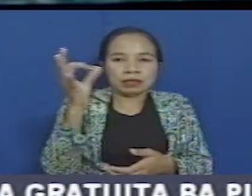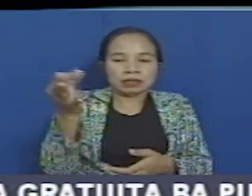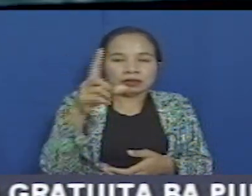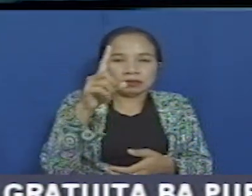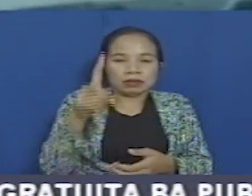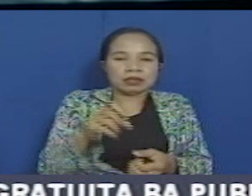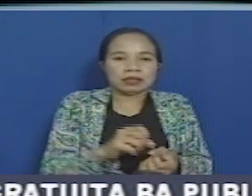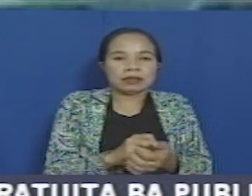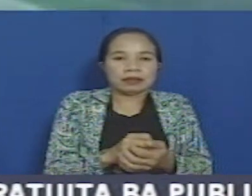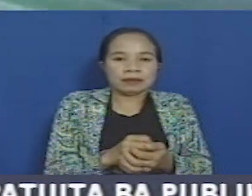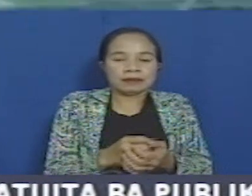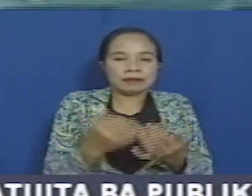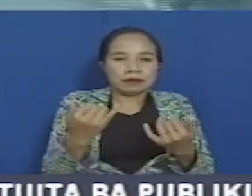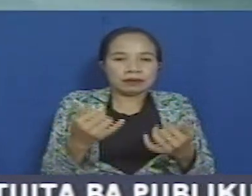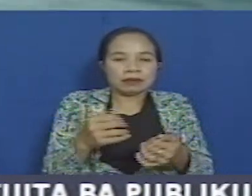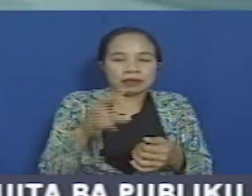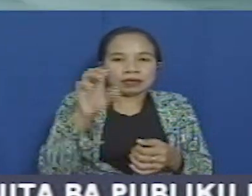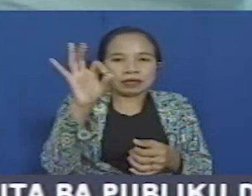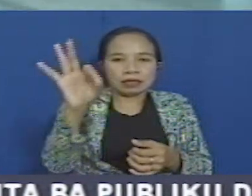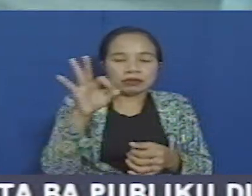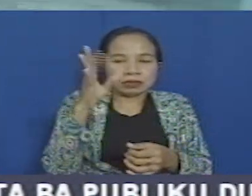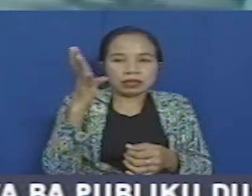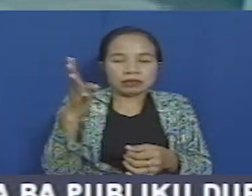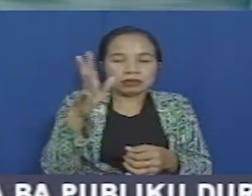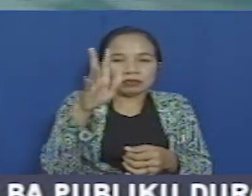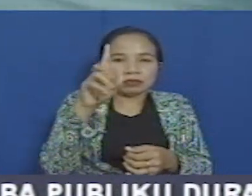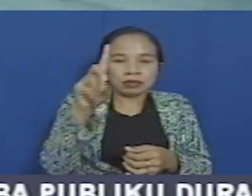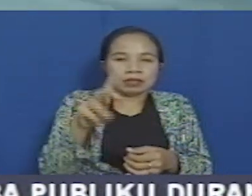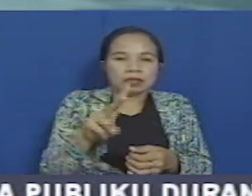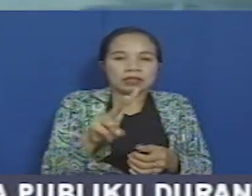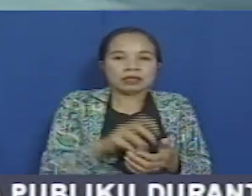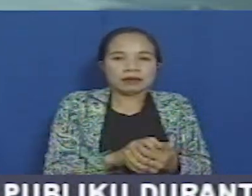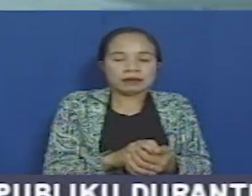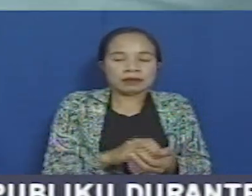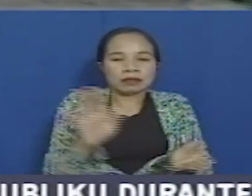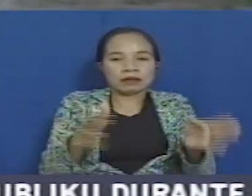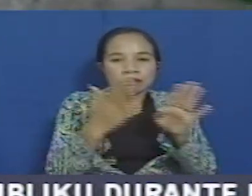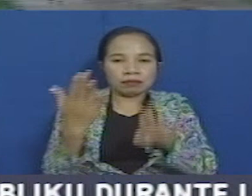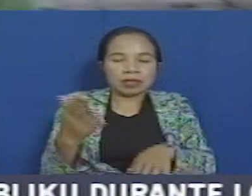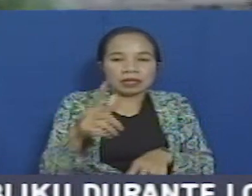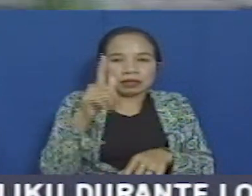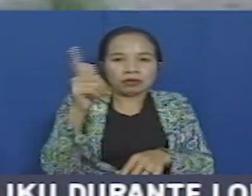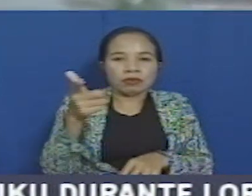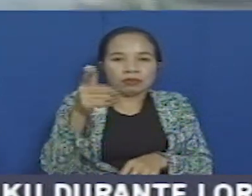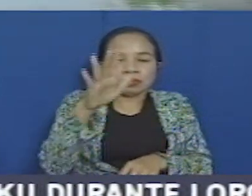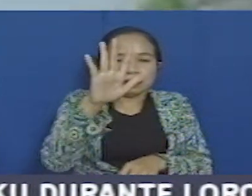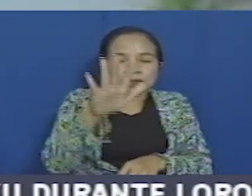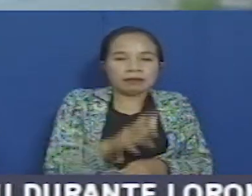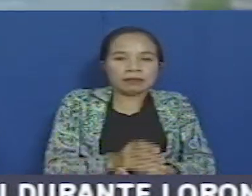ida, kazu ativu atusia hatnulu resin rua, no kazu cumulativu obitu ruanulu resin